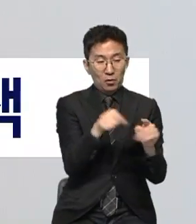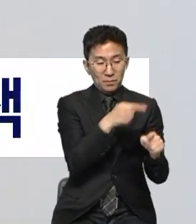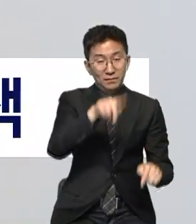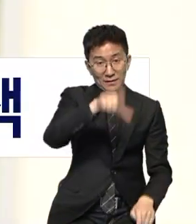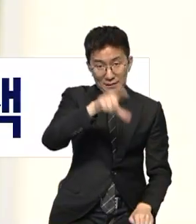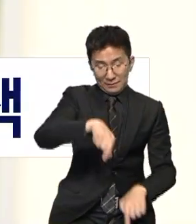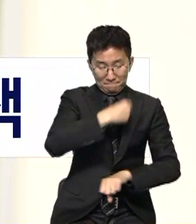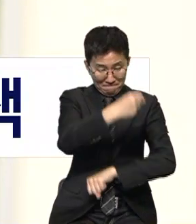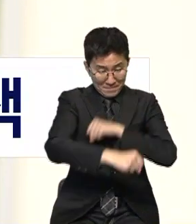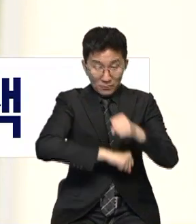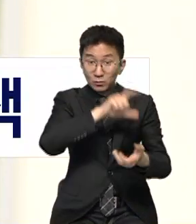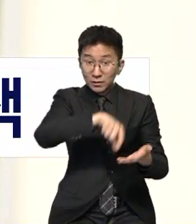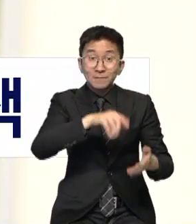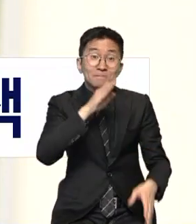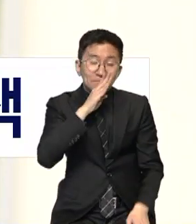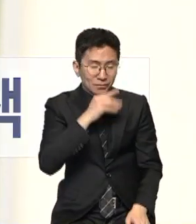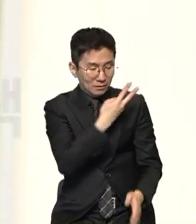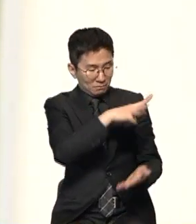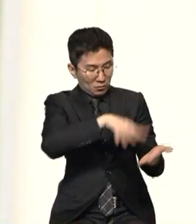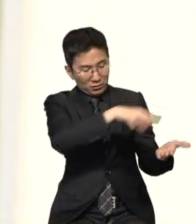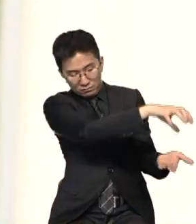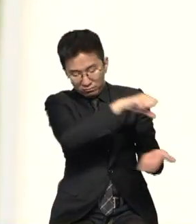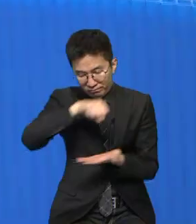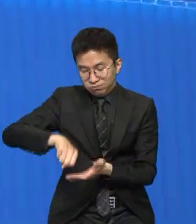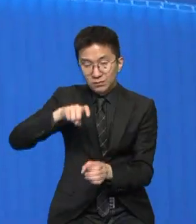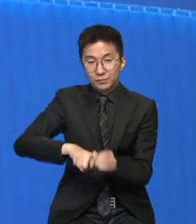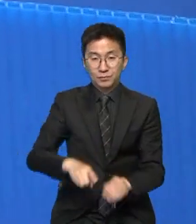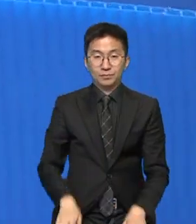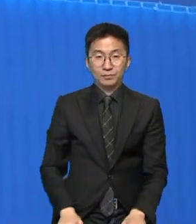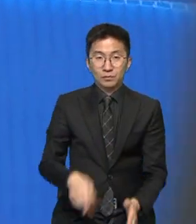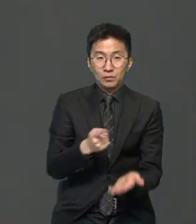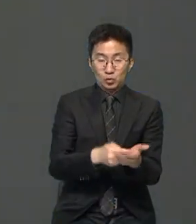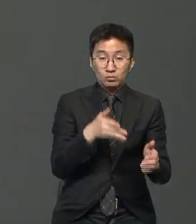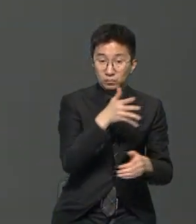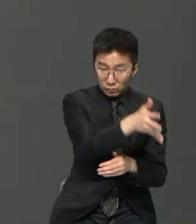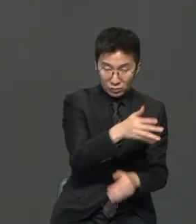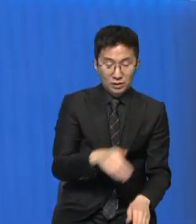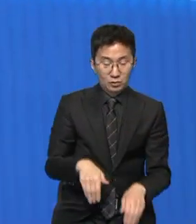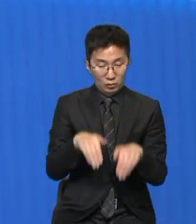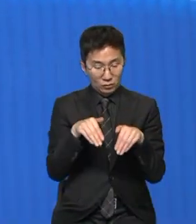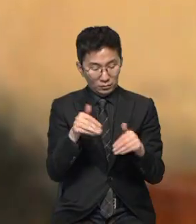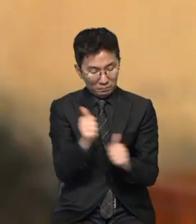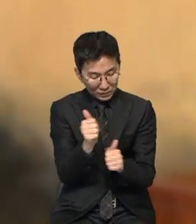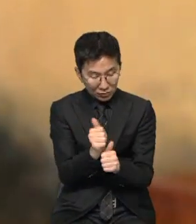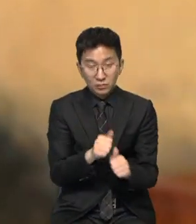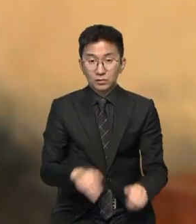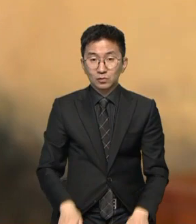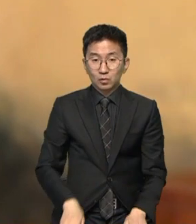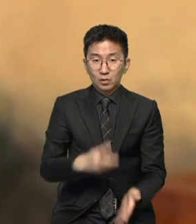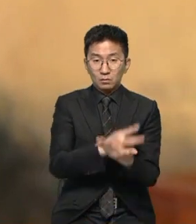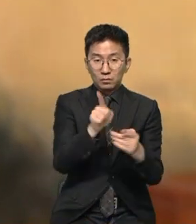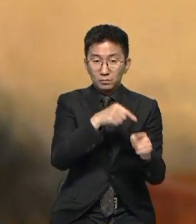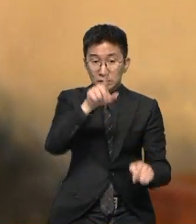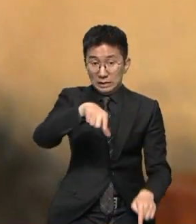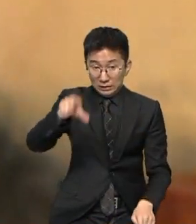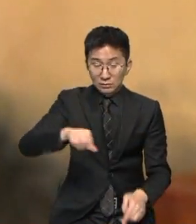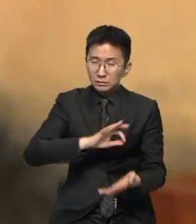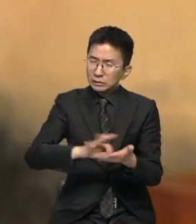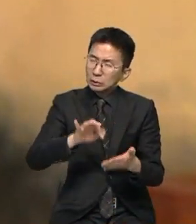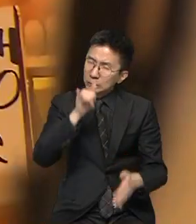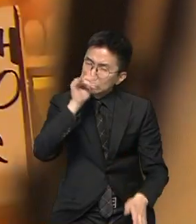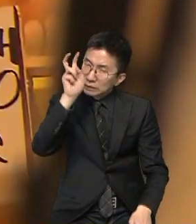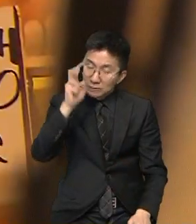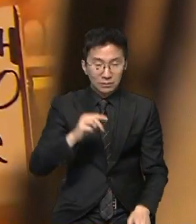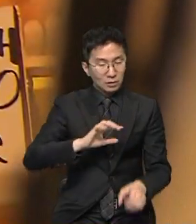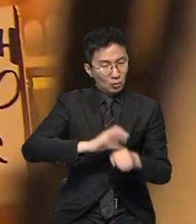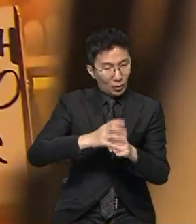법인카드 사용 내용 등을 확보하기 위해서입니다. 총무과와 비서실 등 사무실과 법인카드가 사용된 걸로 지목된 식당과 과일 가게